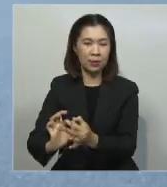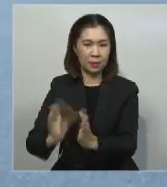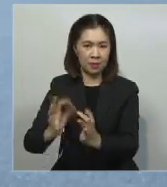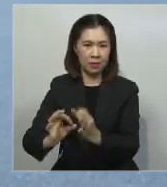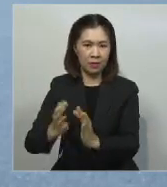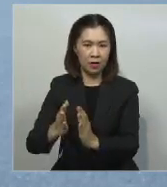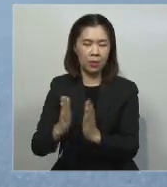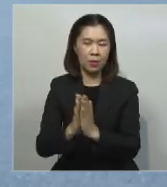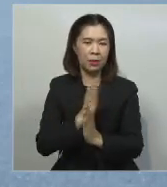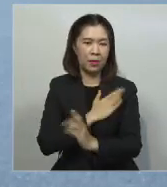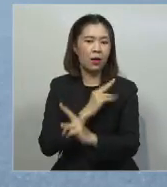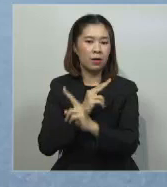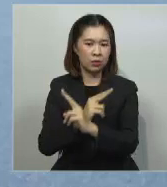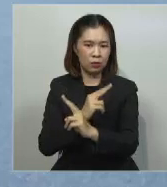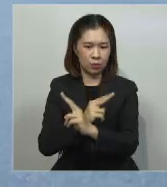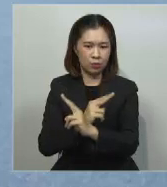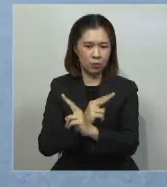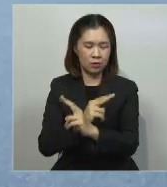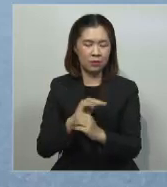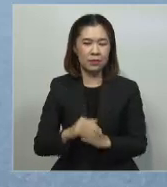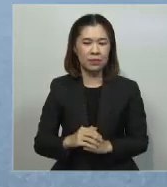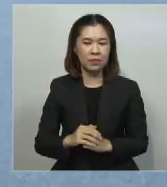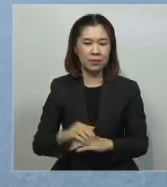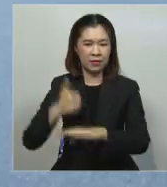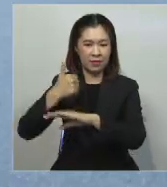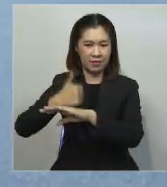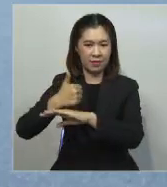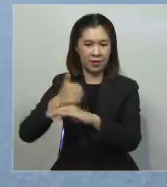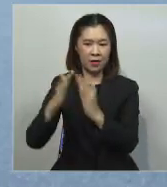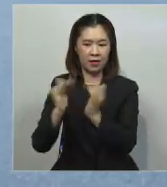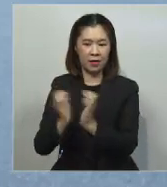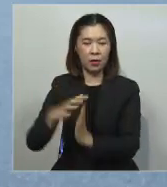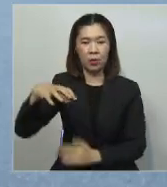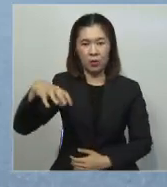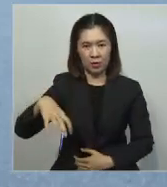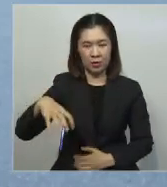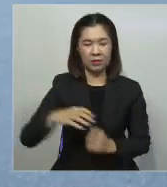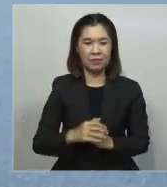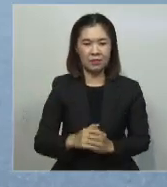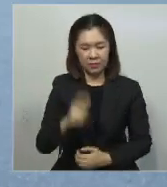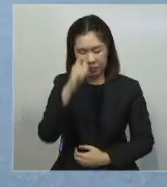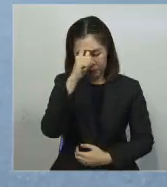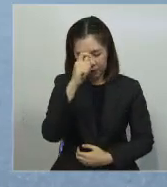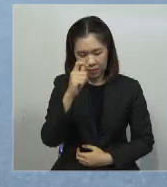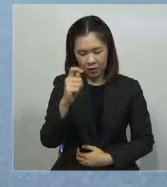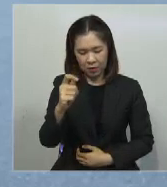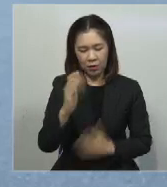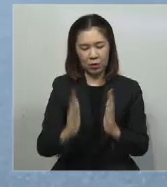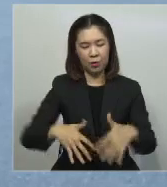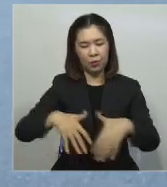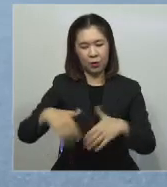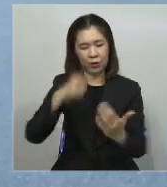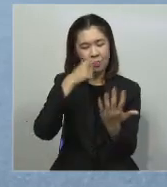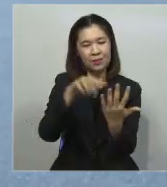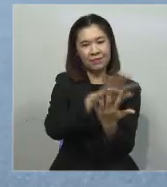ยาคมหรือหลวงพ่อคูณปริสุทธโธอดีตเจ้าอาวาสวัดบ้านไร่ค่ะซึ่งเป็นที่เคารพนับถือของประชาชนทั่วประเท